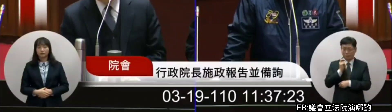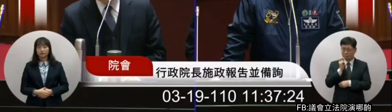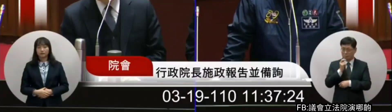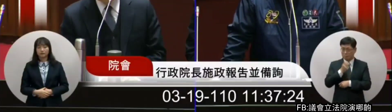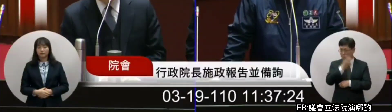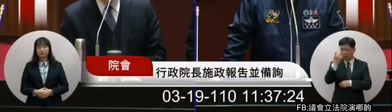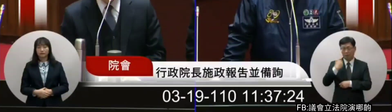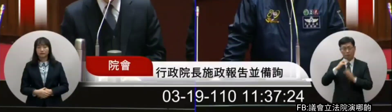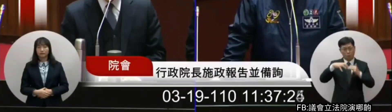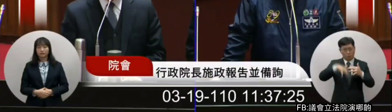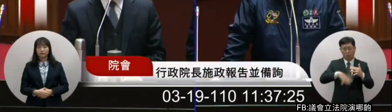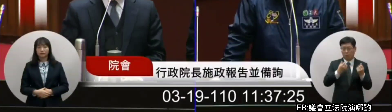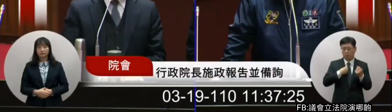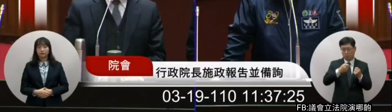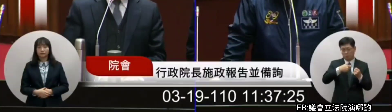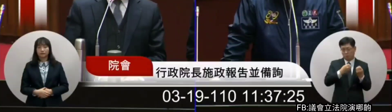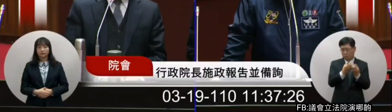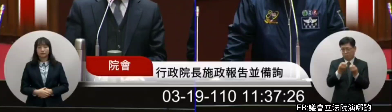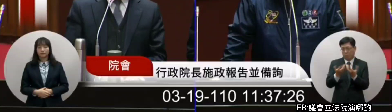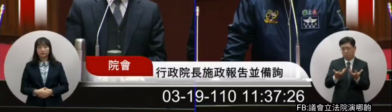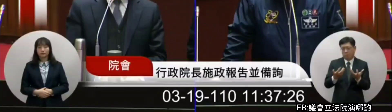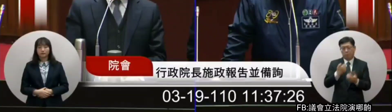内的治安也是亮起了红灯啊。